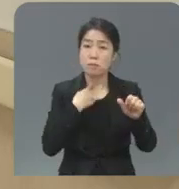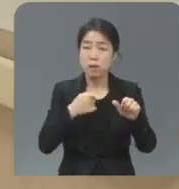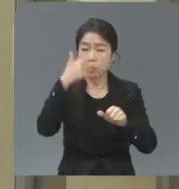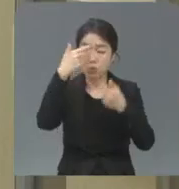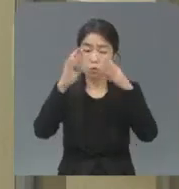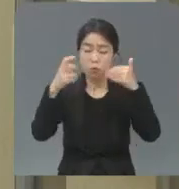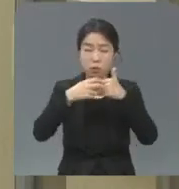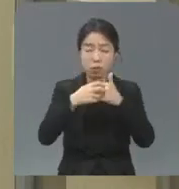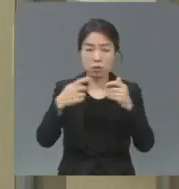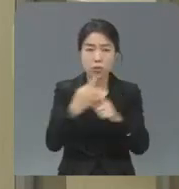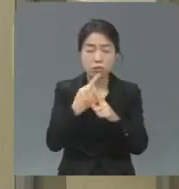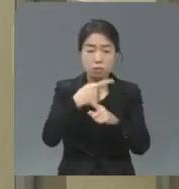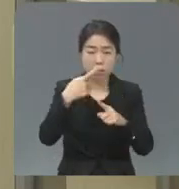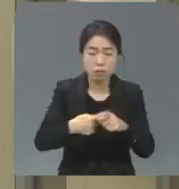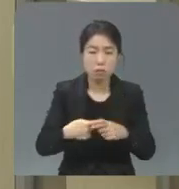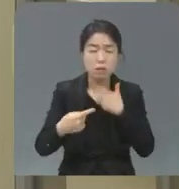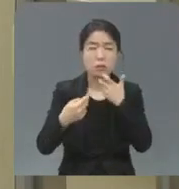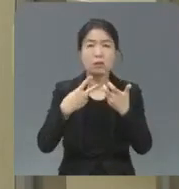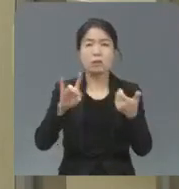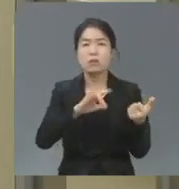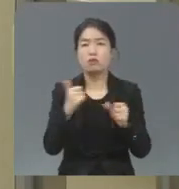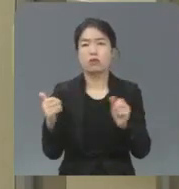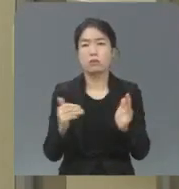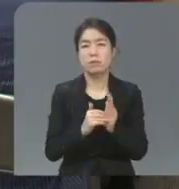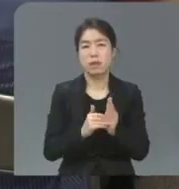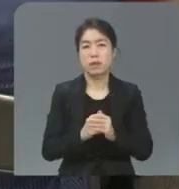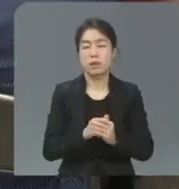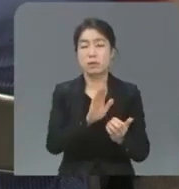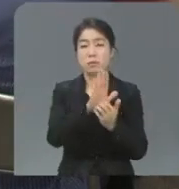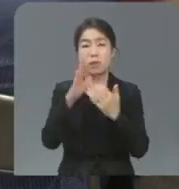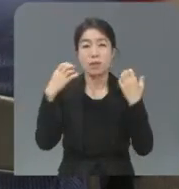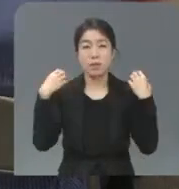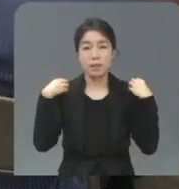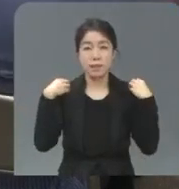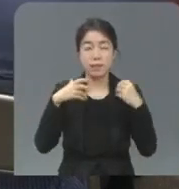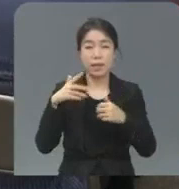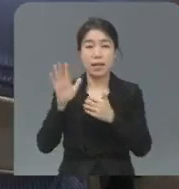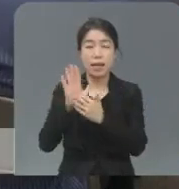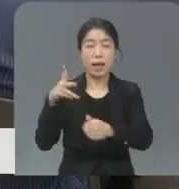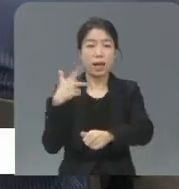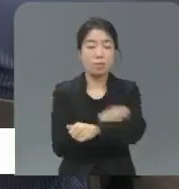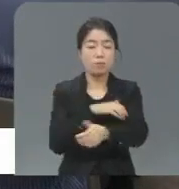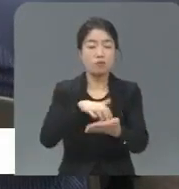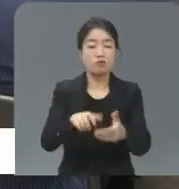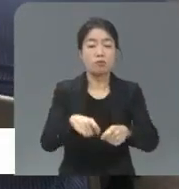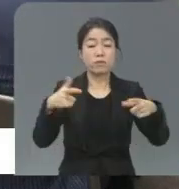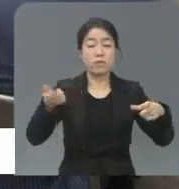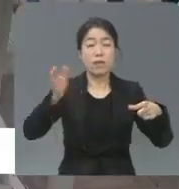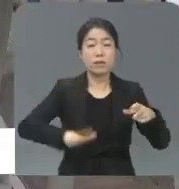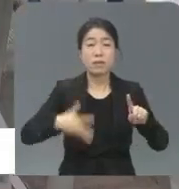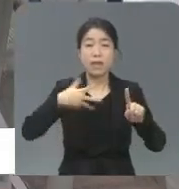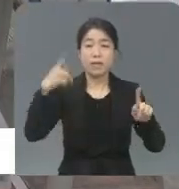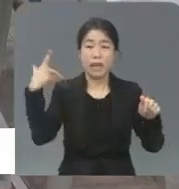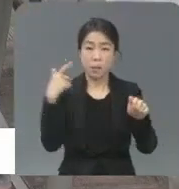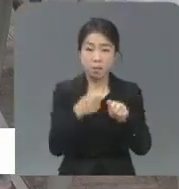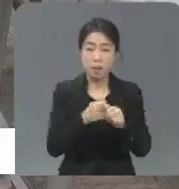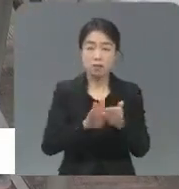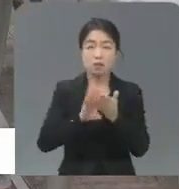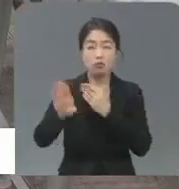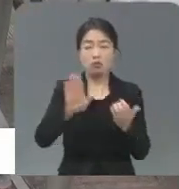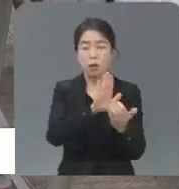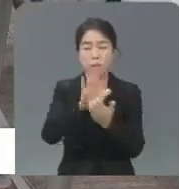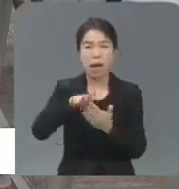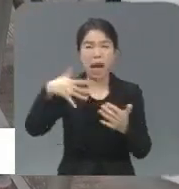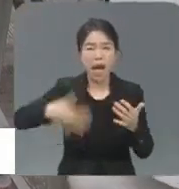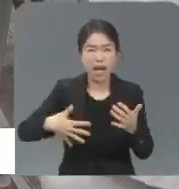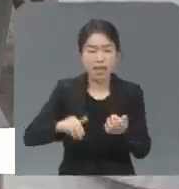받던 70대가 숨지기도 했습니다. 방역당국은 백신 접종이 늘어나고 있지만 1차 접종을 마치고 항체 형성